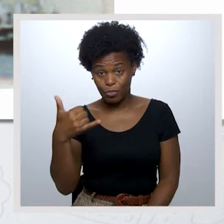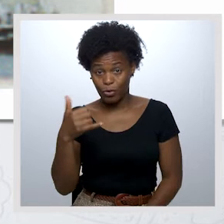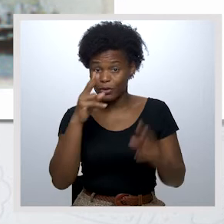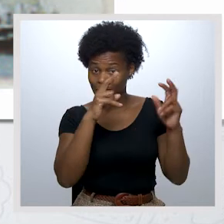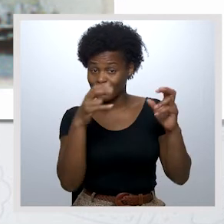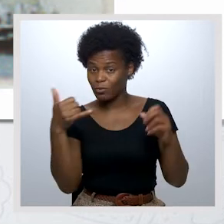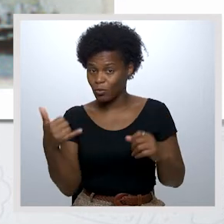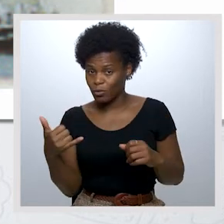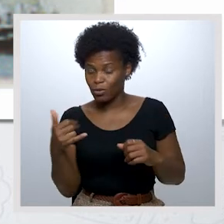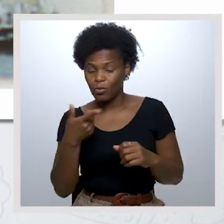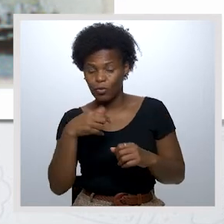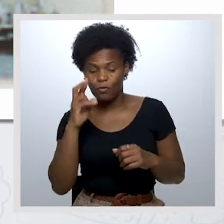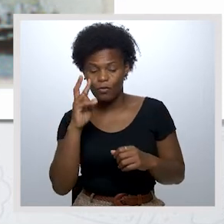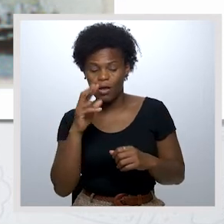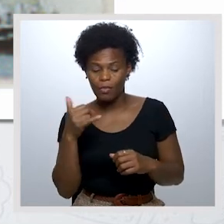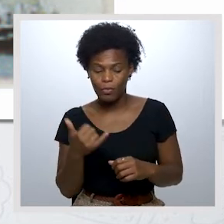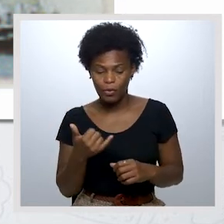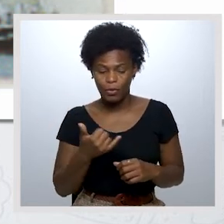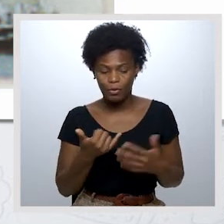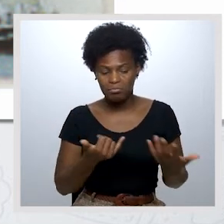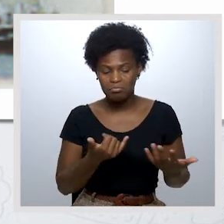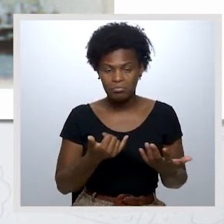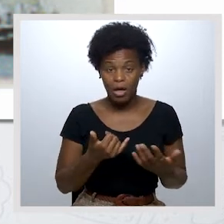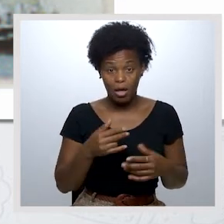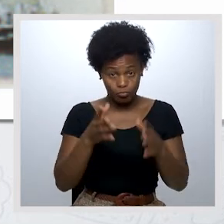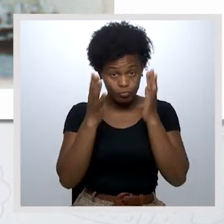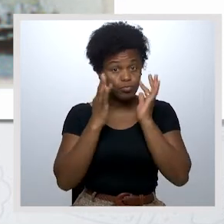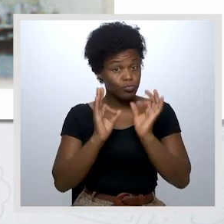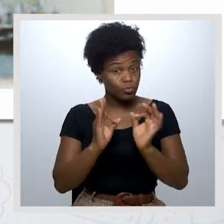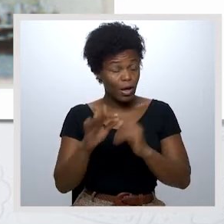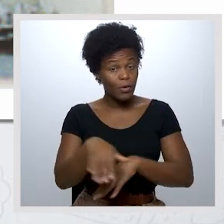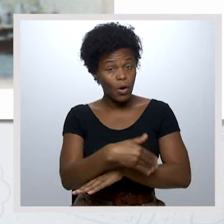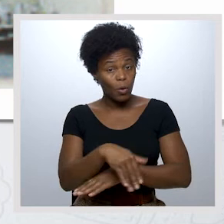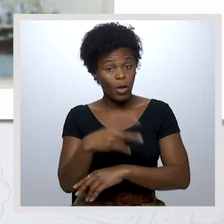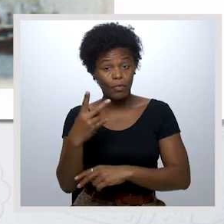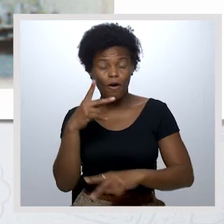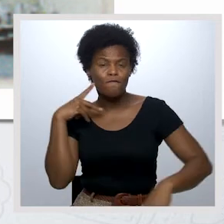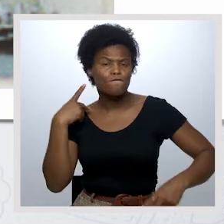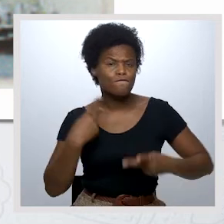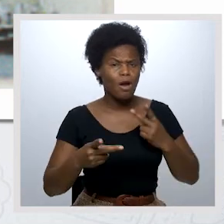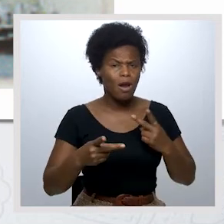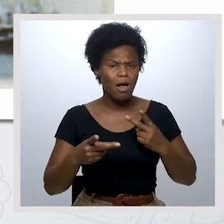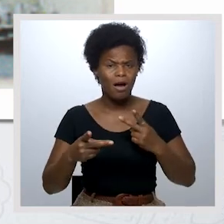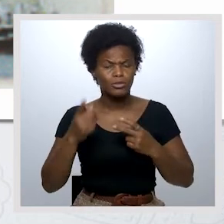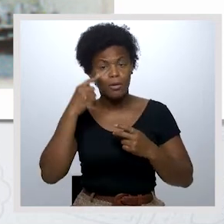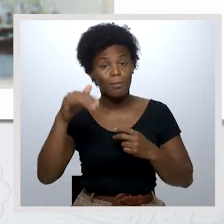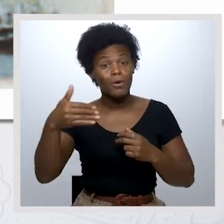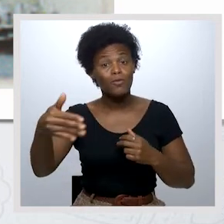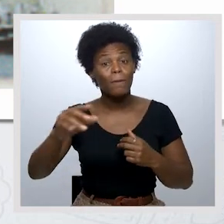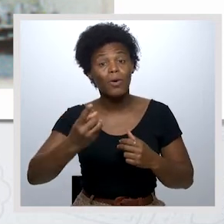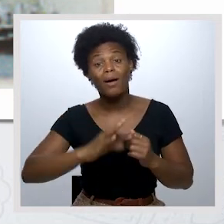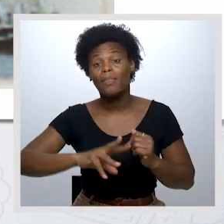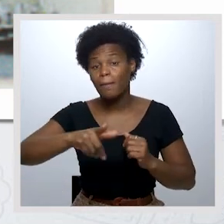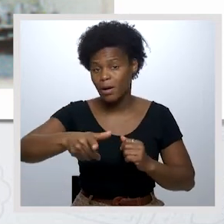on regarde 2, prudence sur la route, de violentes pluies prévues pour